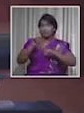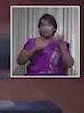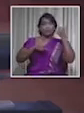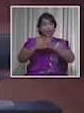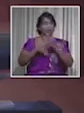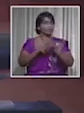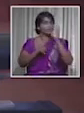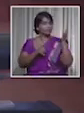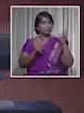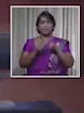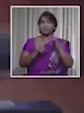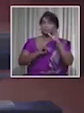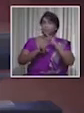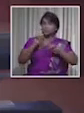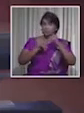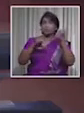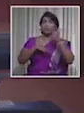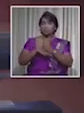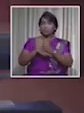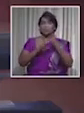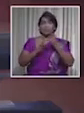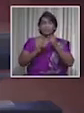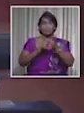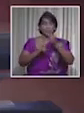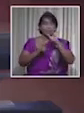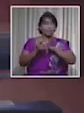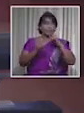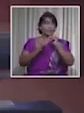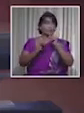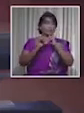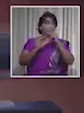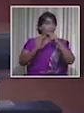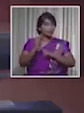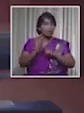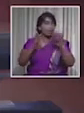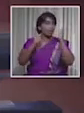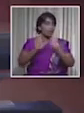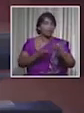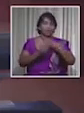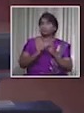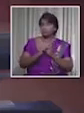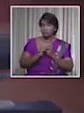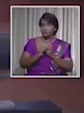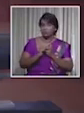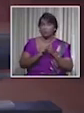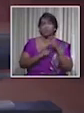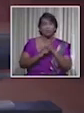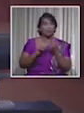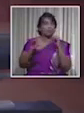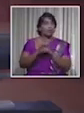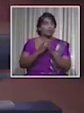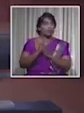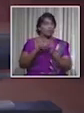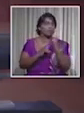දරුවේ ජනාධිපතිවරේ. සමහර සාකච්ඡාවල මුලසුන දරුවේ ජනාධිපති ලේකම් PB ජයසුන්දර. ඒ නිසා අන්තිමේට මේ පොහොර ව්‍යසනය කෙලවරු වුණේ. මේකට සම්බන්ධ වෙන